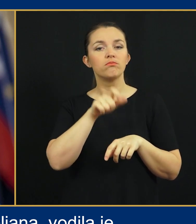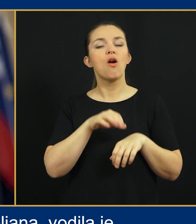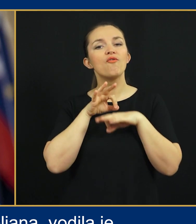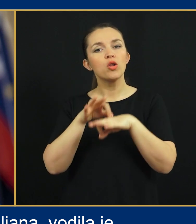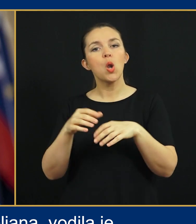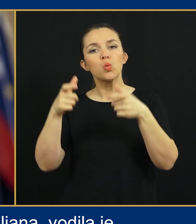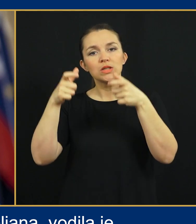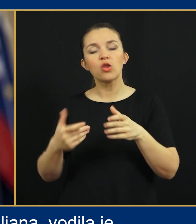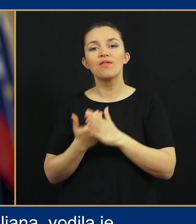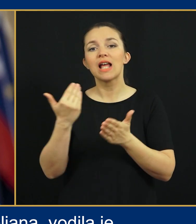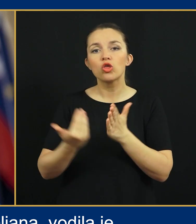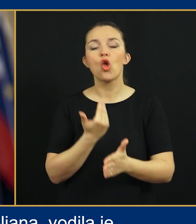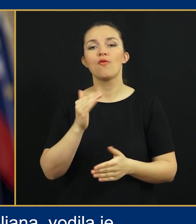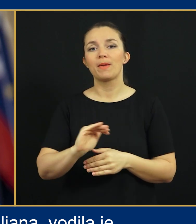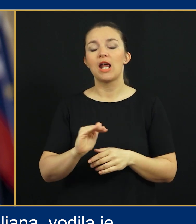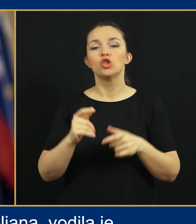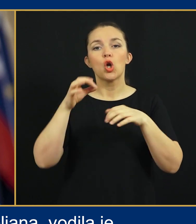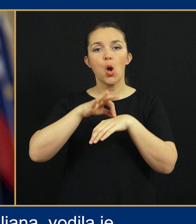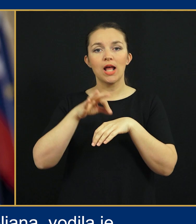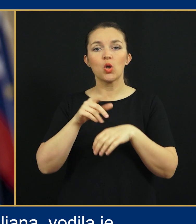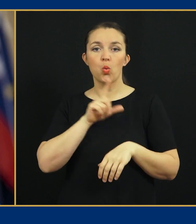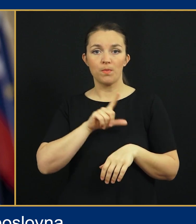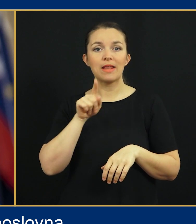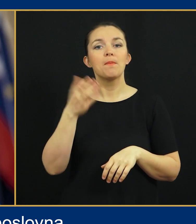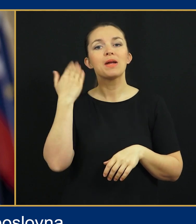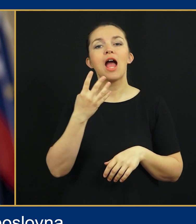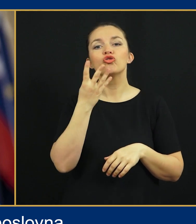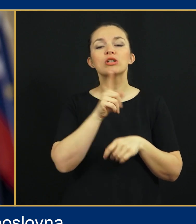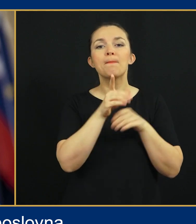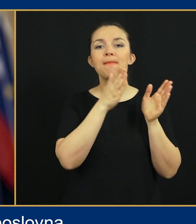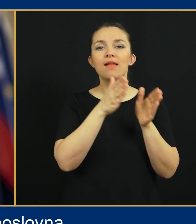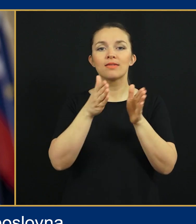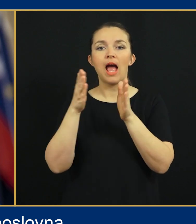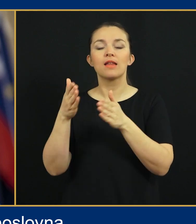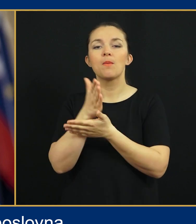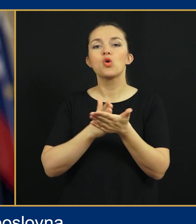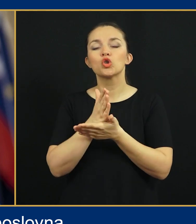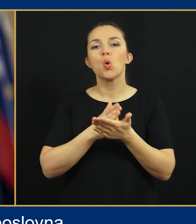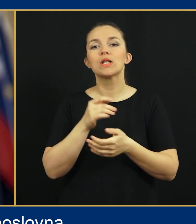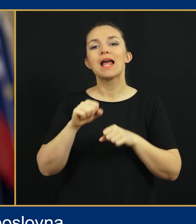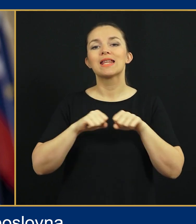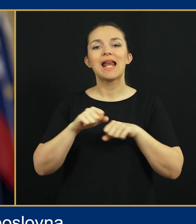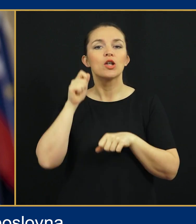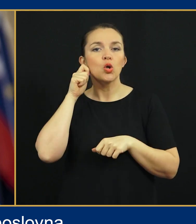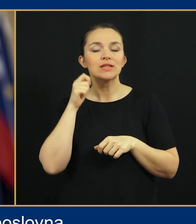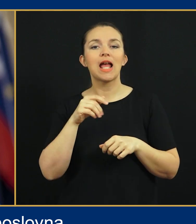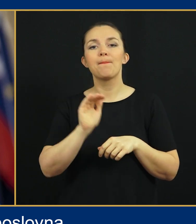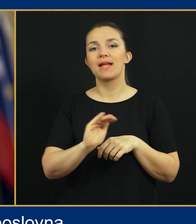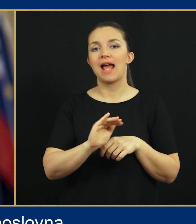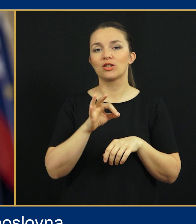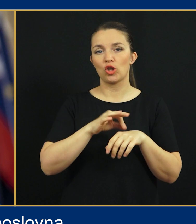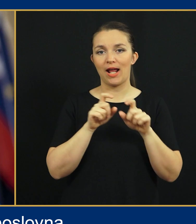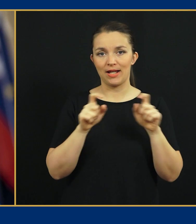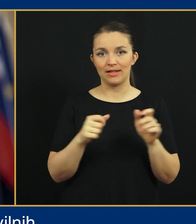je ustanovo za novo pediatrično kliniko v Ljubljani ter bila 4 mandate poslovna direktorica pediatrične